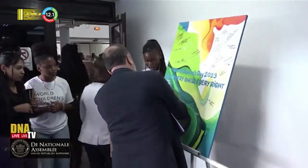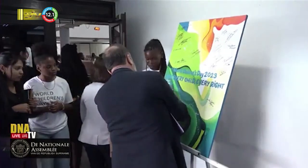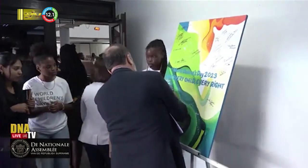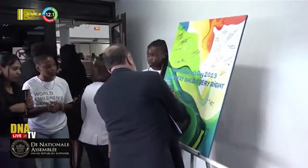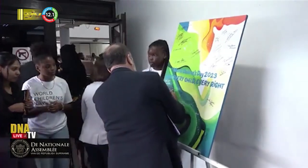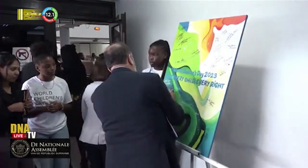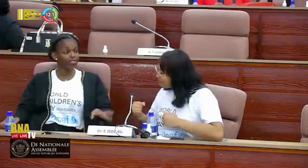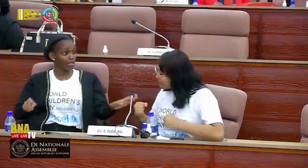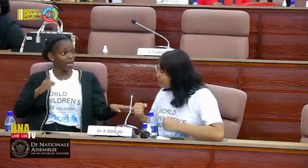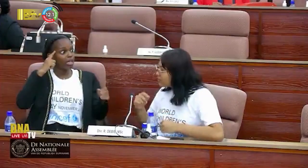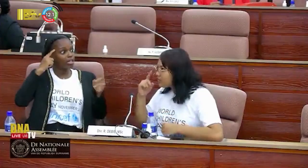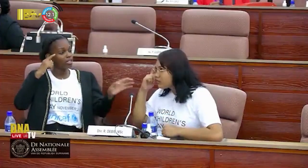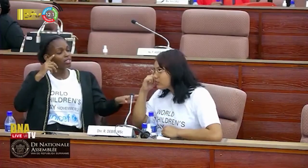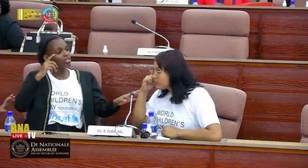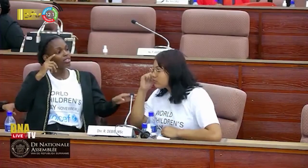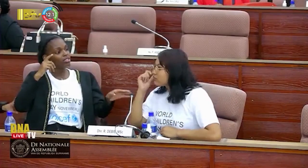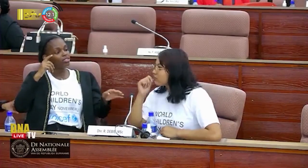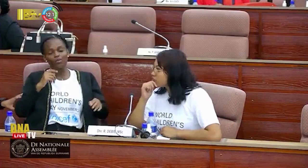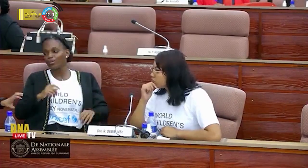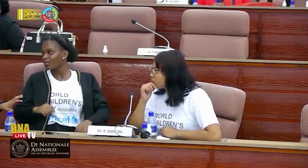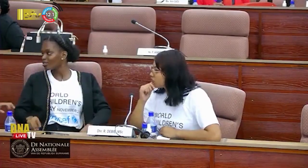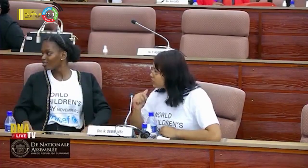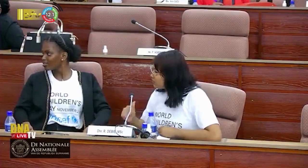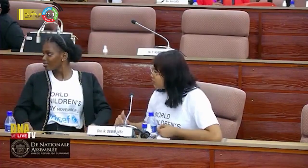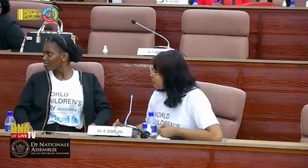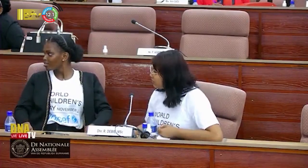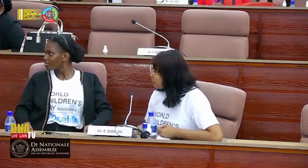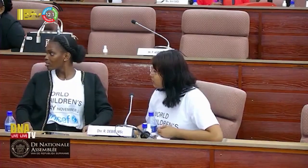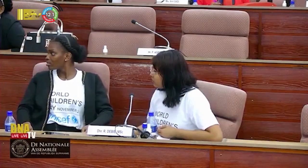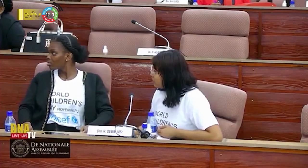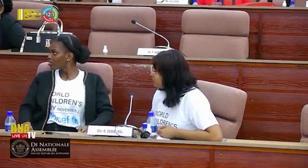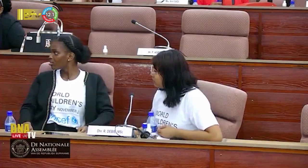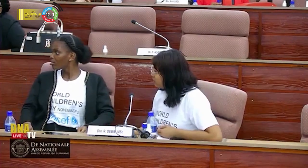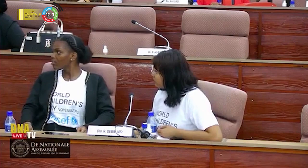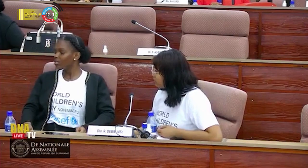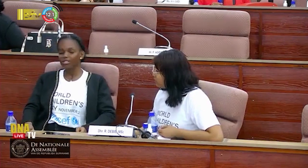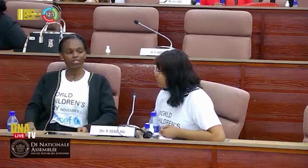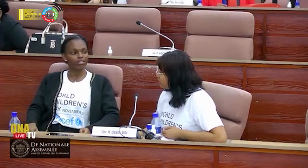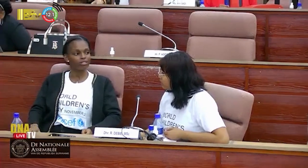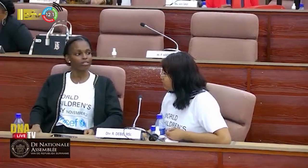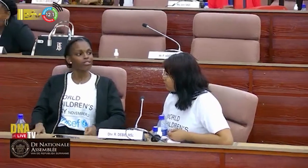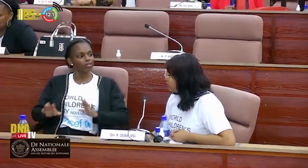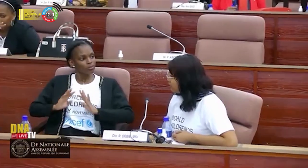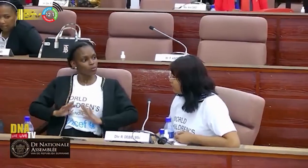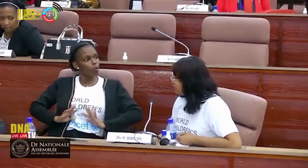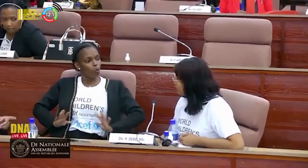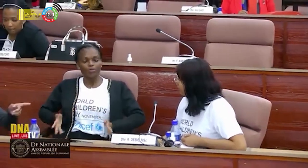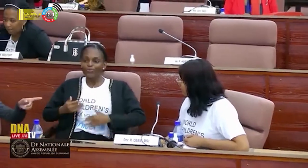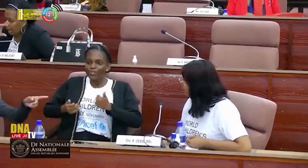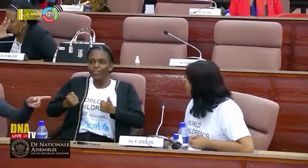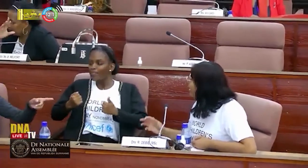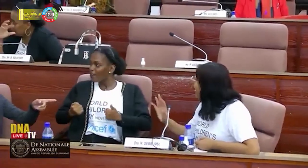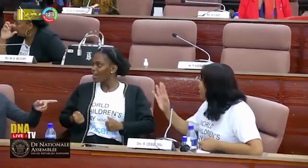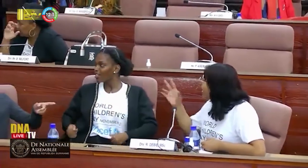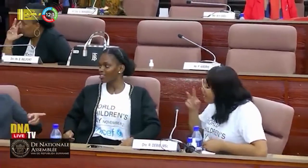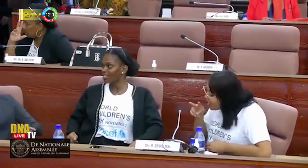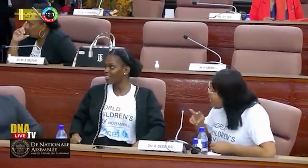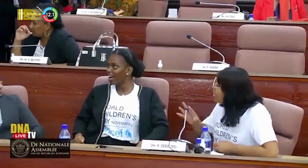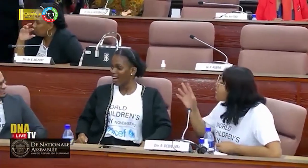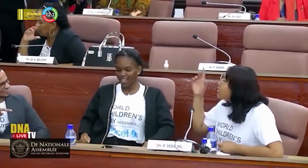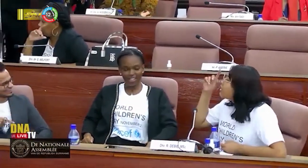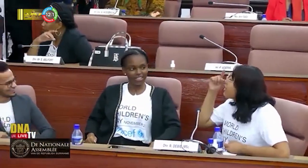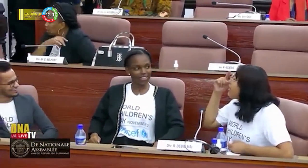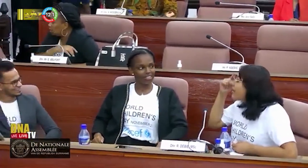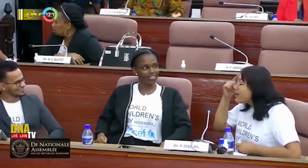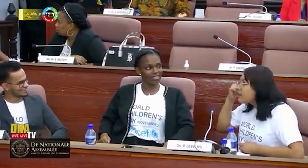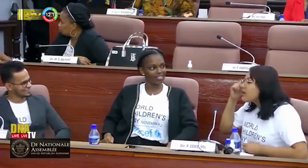jonge generatie, stelt Bendanon. Het jeugdraadslid vindt ook dat gezien de tijdsgeest aandacht besteed